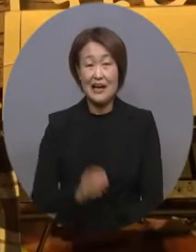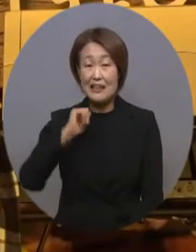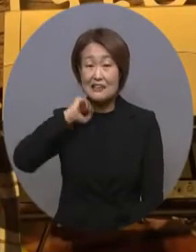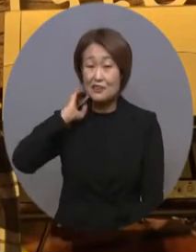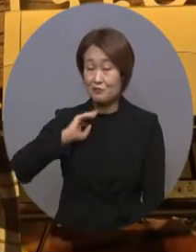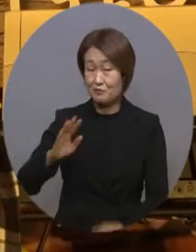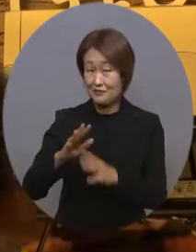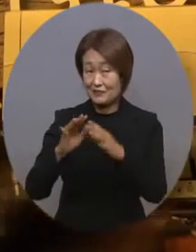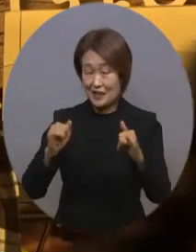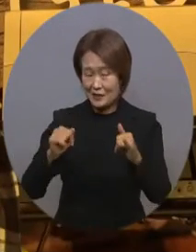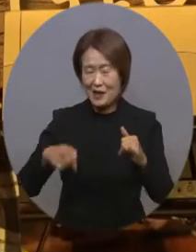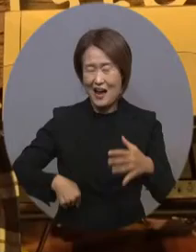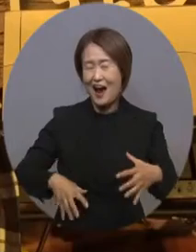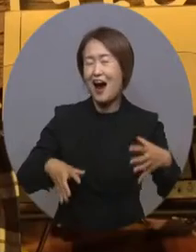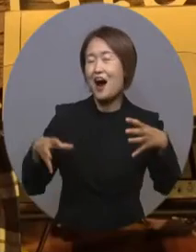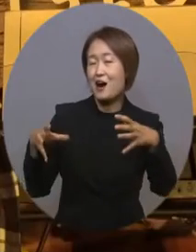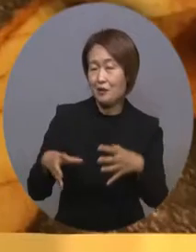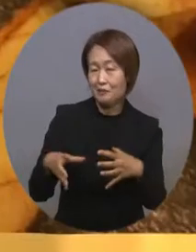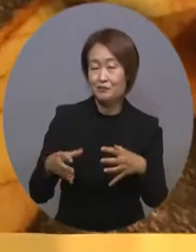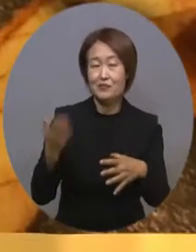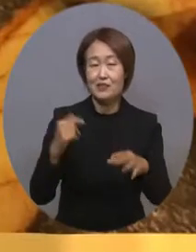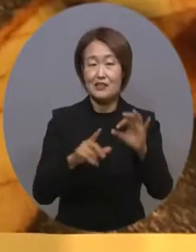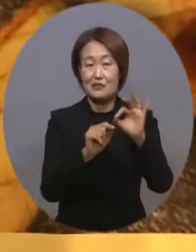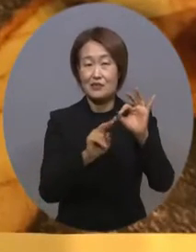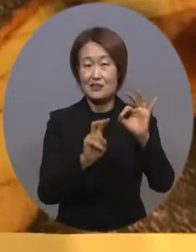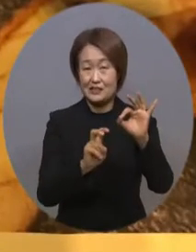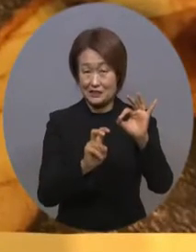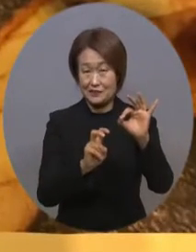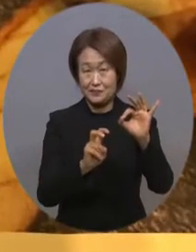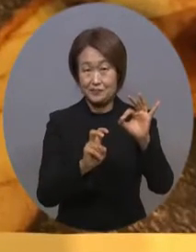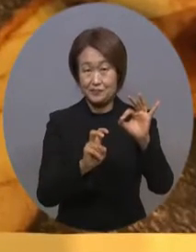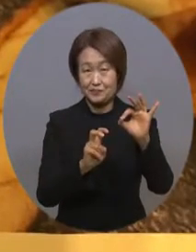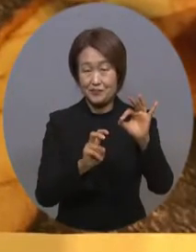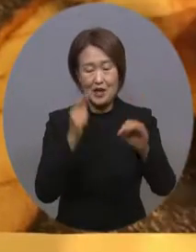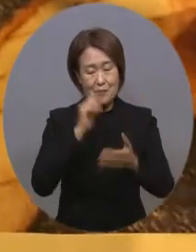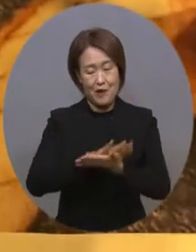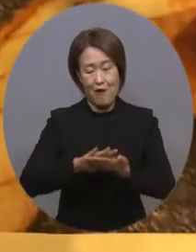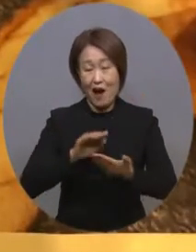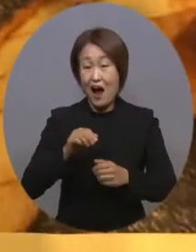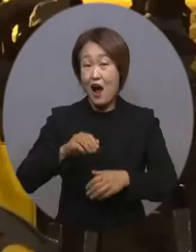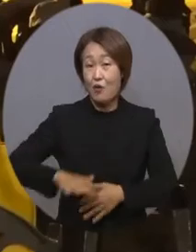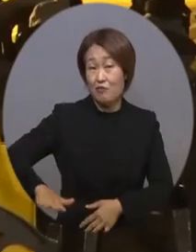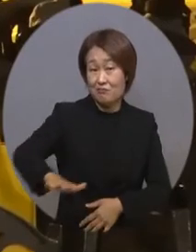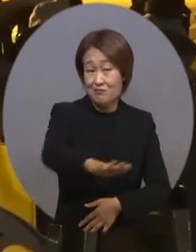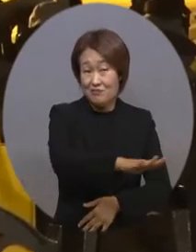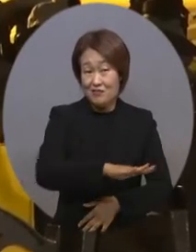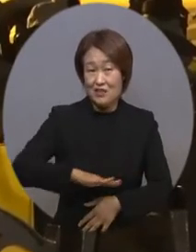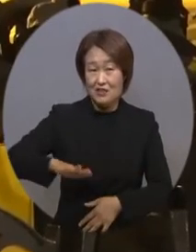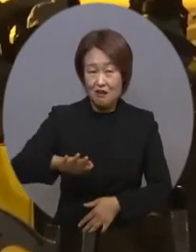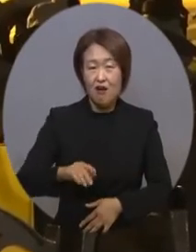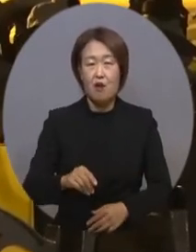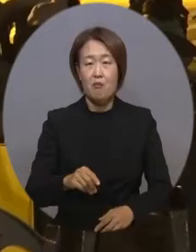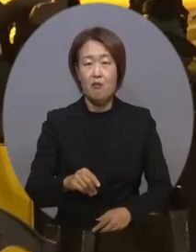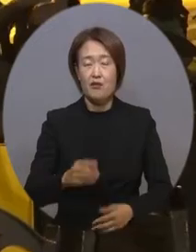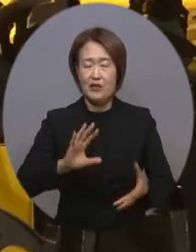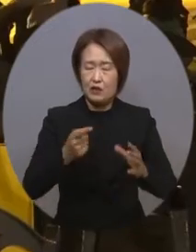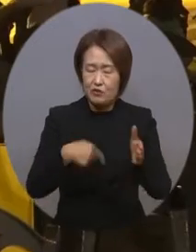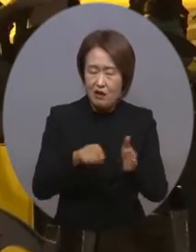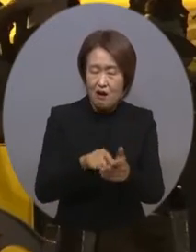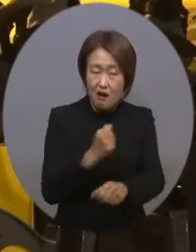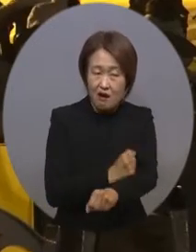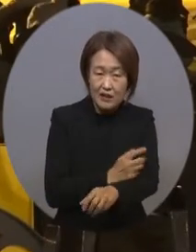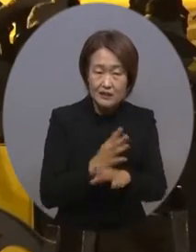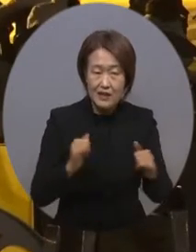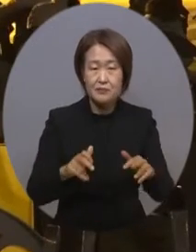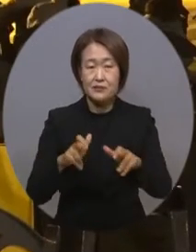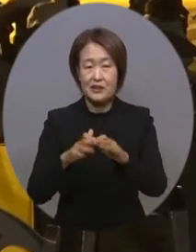시민들이 하나 된 마음으로 지난 20일 경기 북부청사 평화광장에서 보훈가족, 어린이, 청소년,